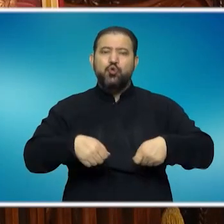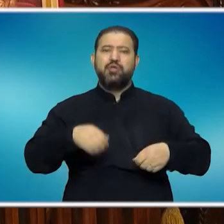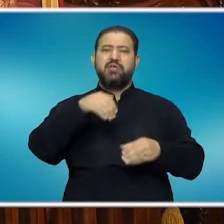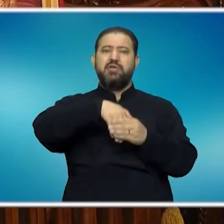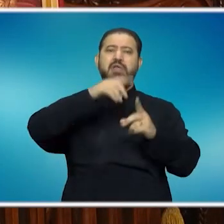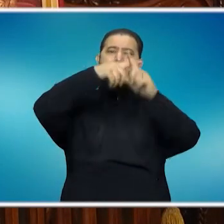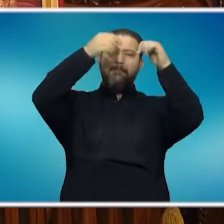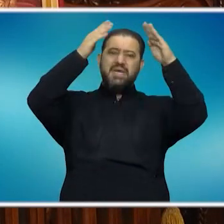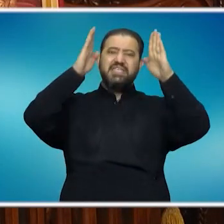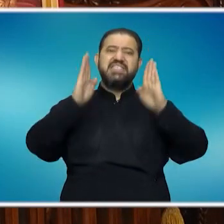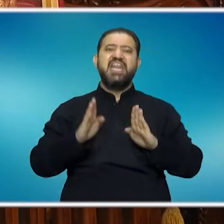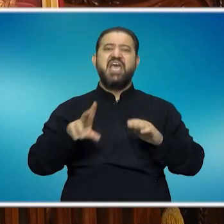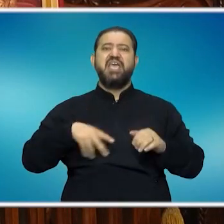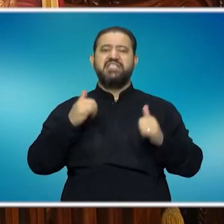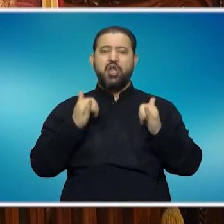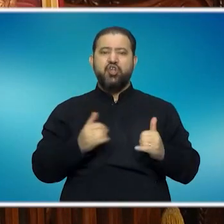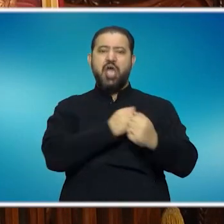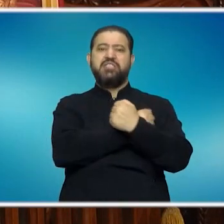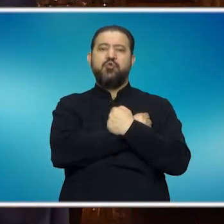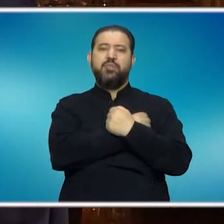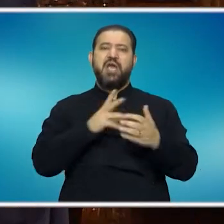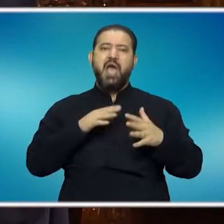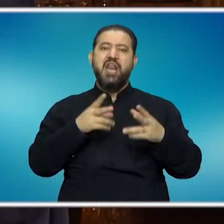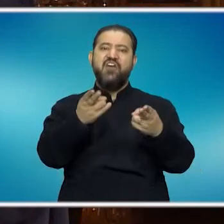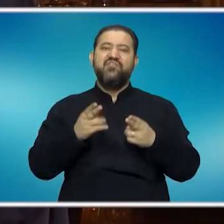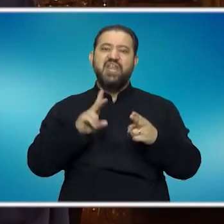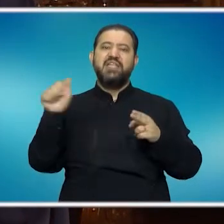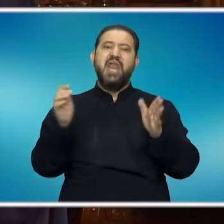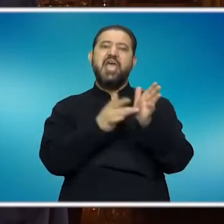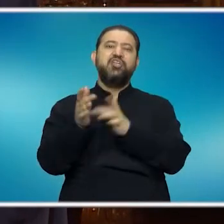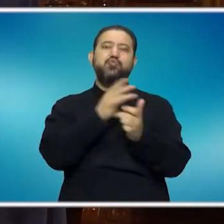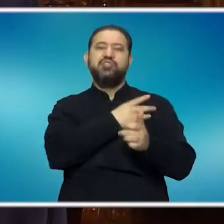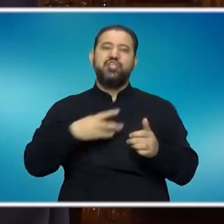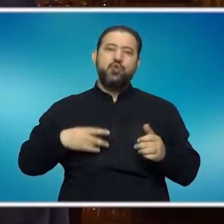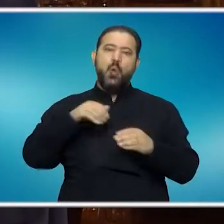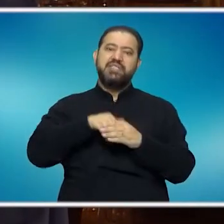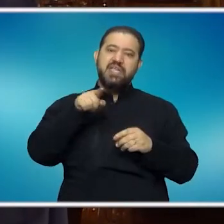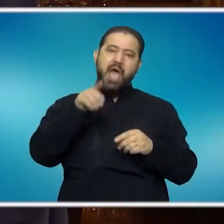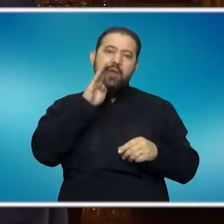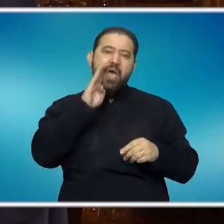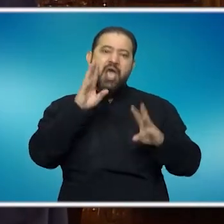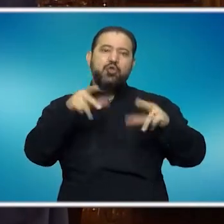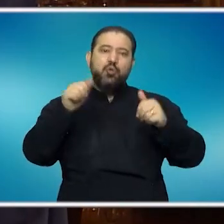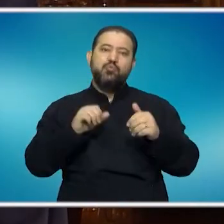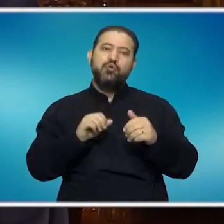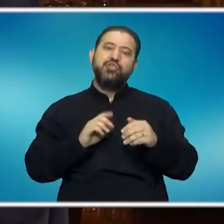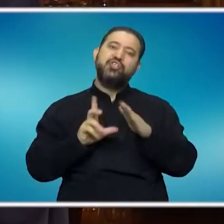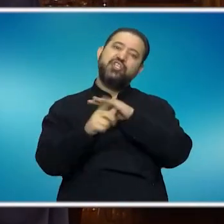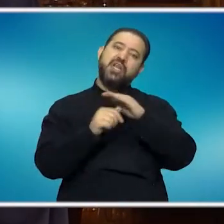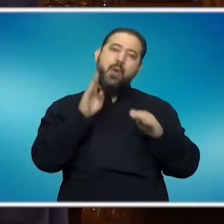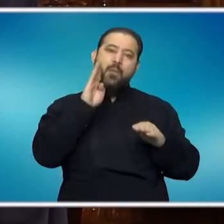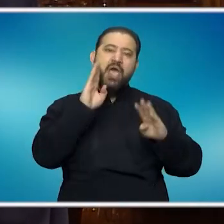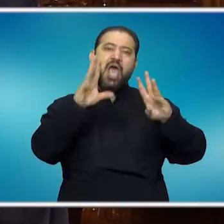tuturor în biserică. Este această iubire care curge din Hristos în ea și din ea în noi, zice Sfântul